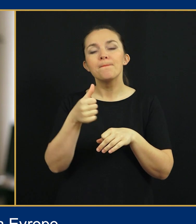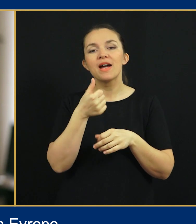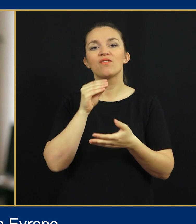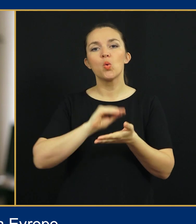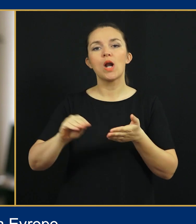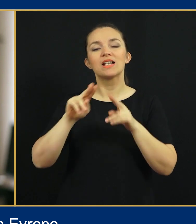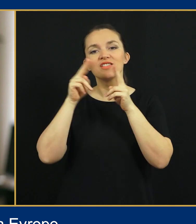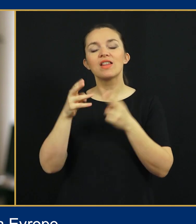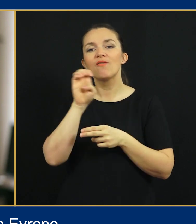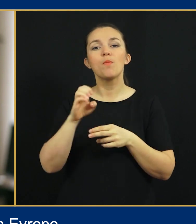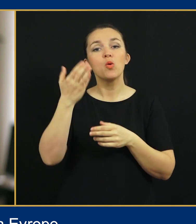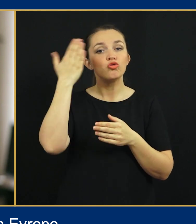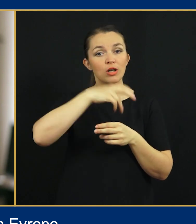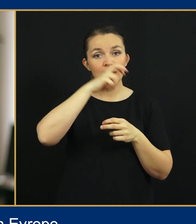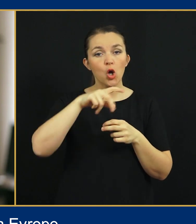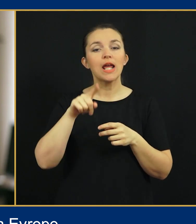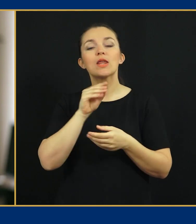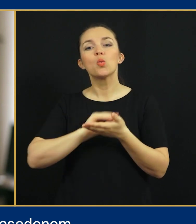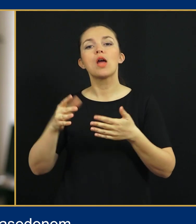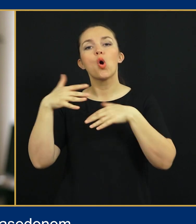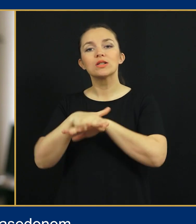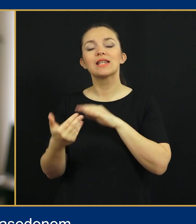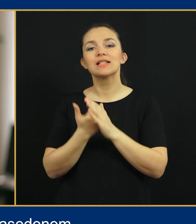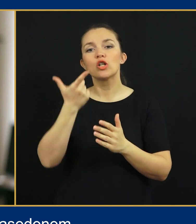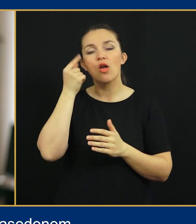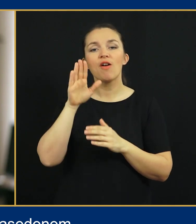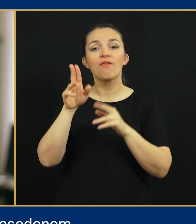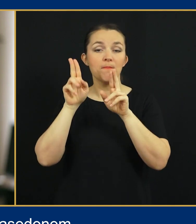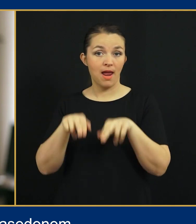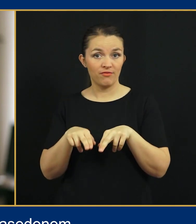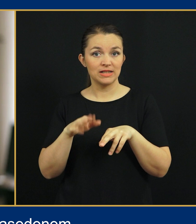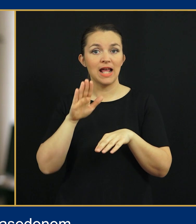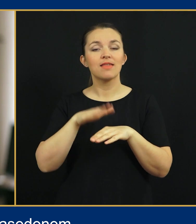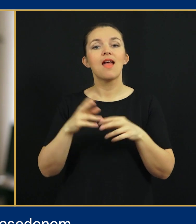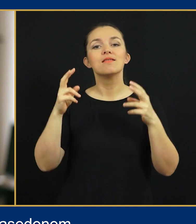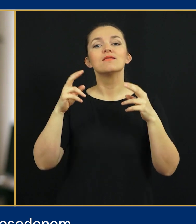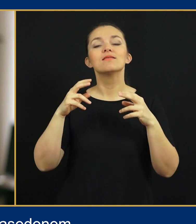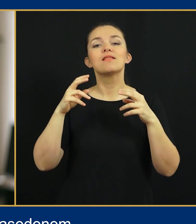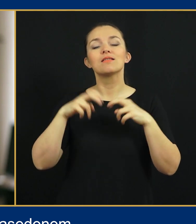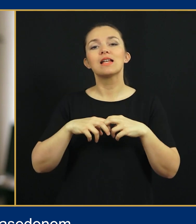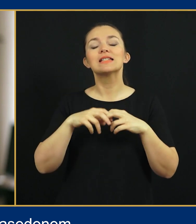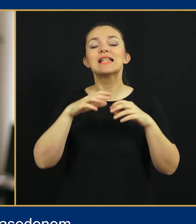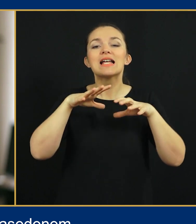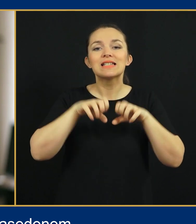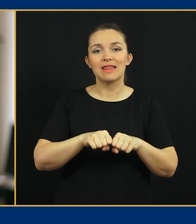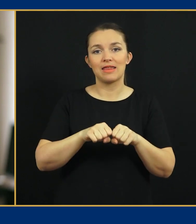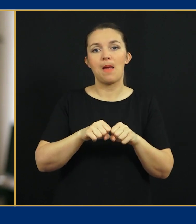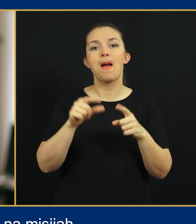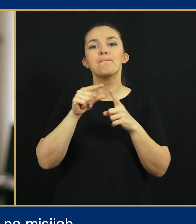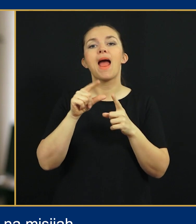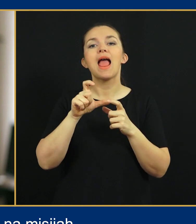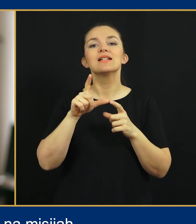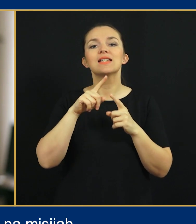v Črni gori in urad OZN za človekove pravice na zasedenem palestinskem ozemlju.